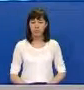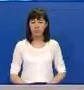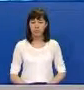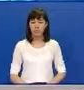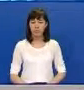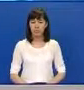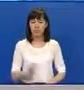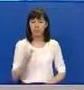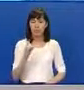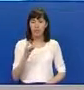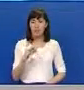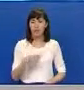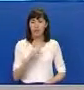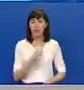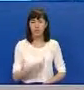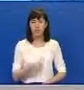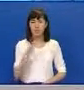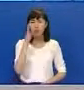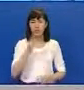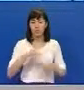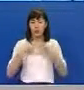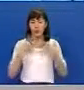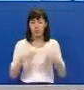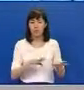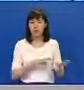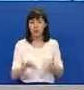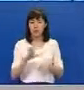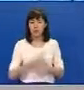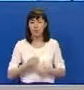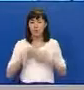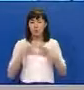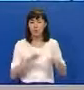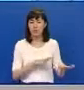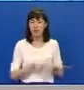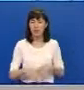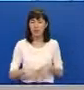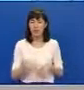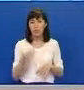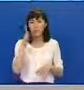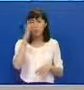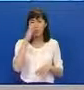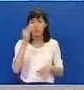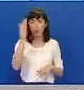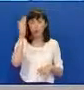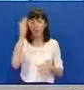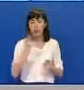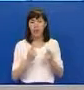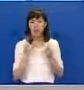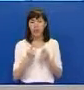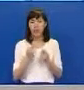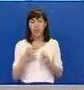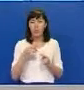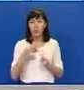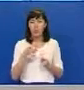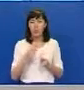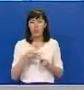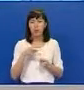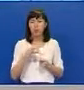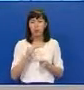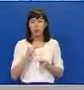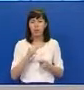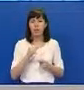Арыс қаласының халқы мәулет мейрамын атап өтті. Салтанатты кеште исі мұсылман Алланы ұлықтап, пайғамбарымыз Мұхаммед